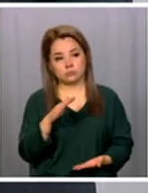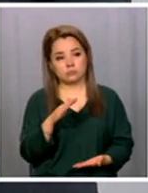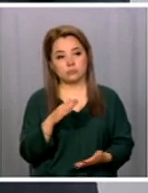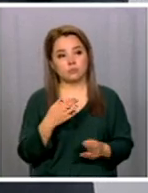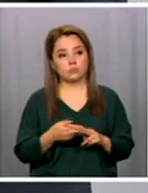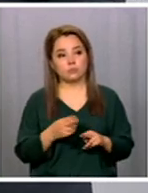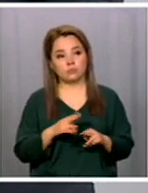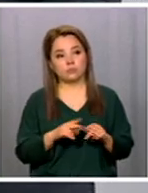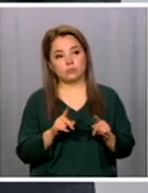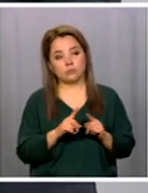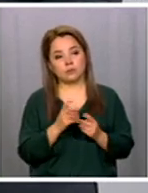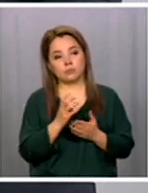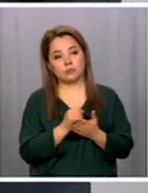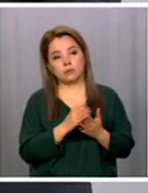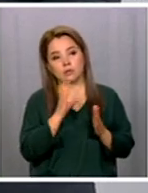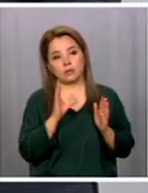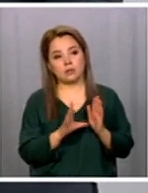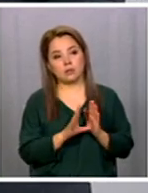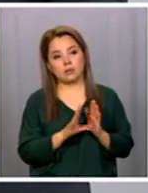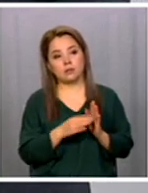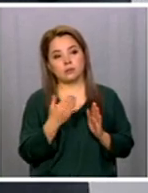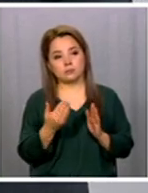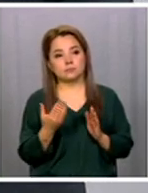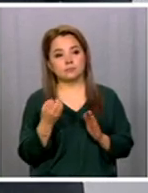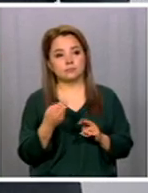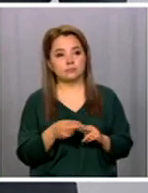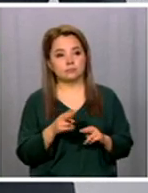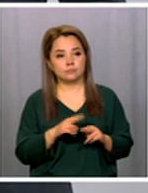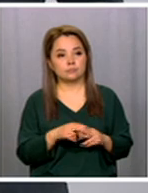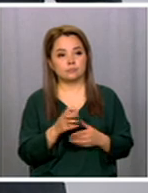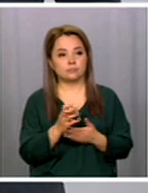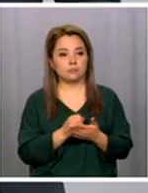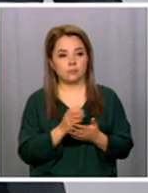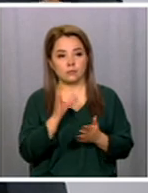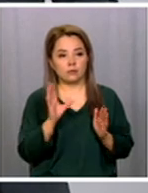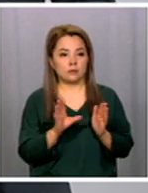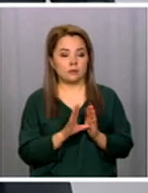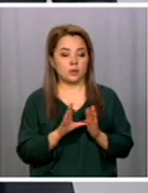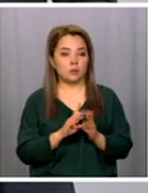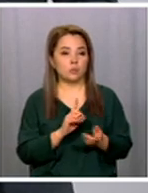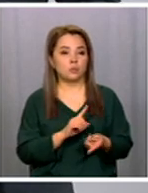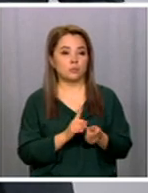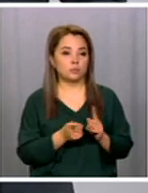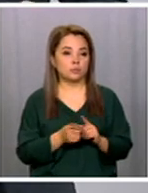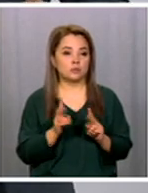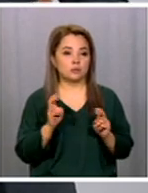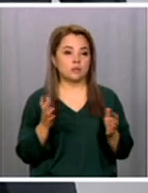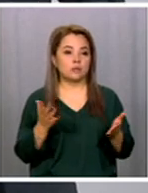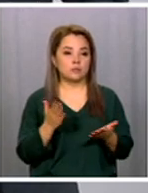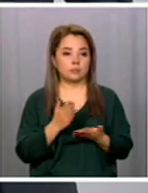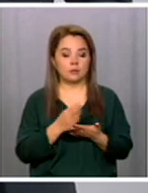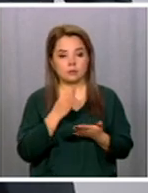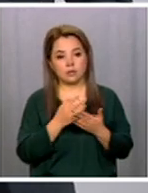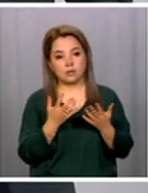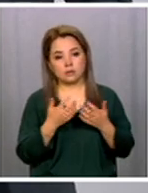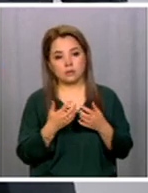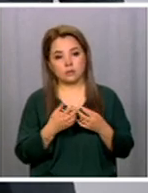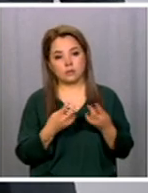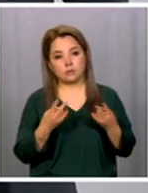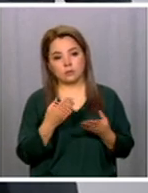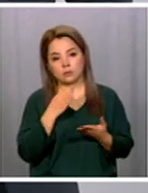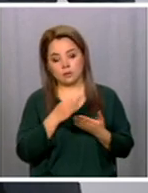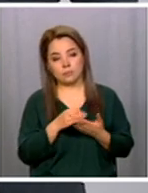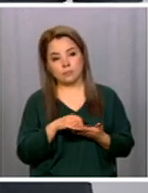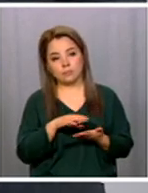онда оның потенциалдық энергиясы және потенциалдық энергияның өзгерісі қандай болады? Оны да есептеуіміз қажет.